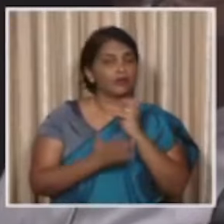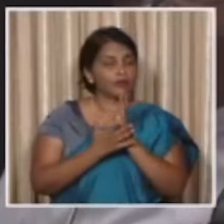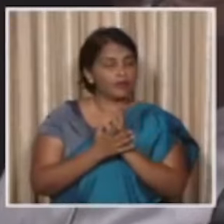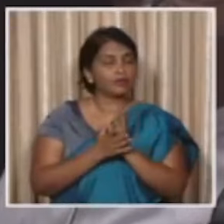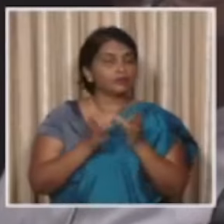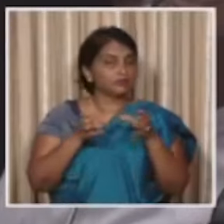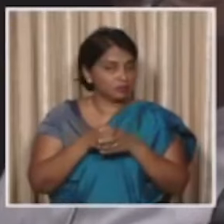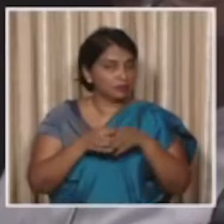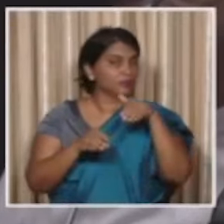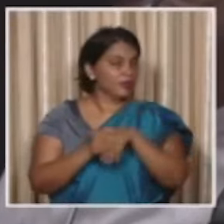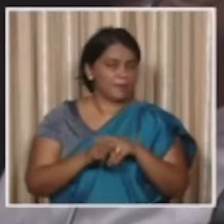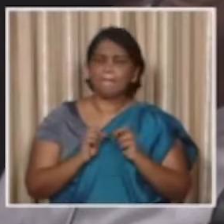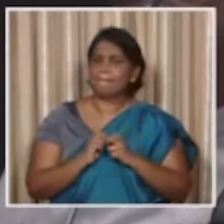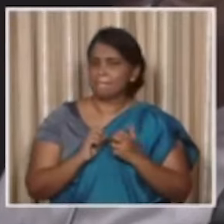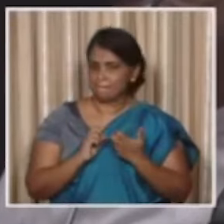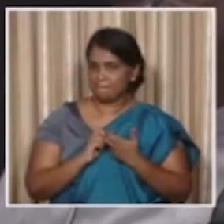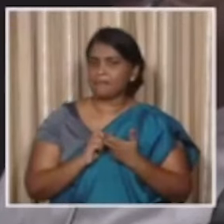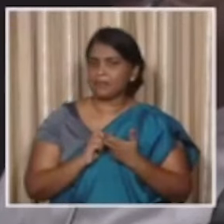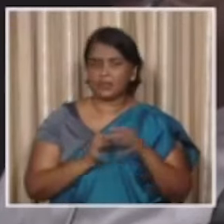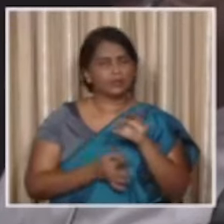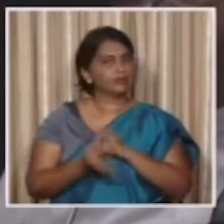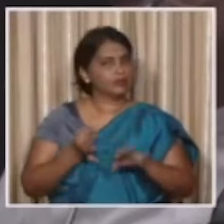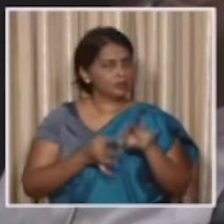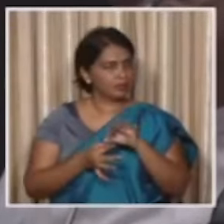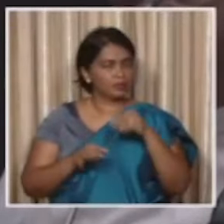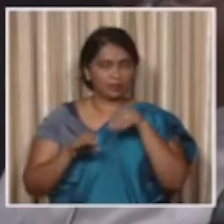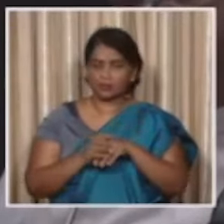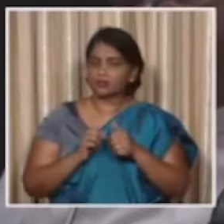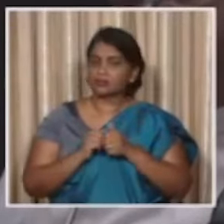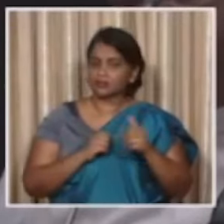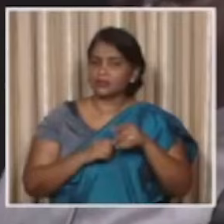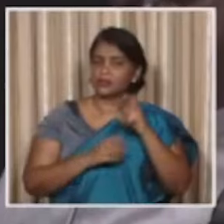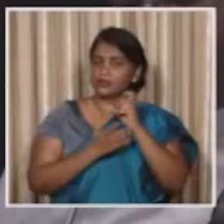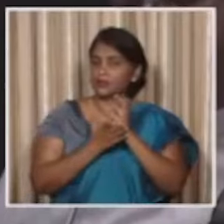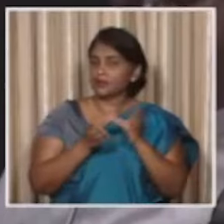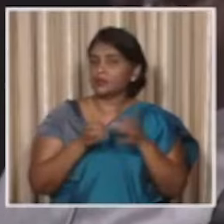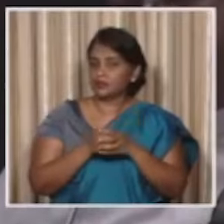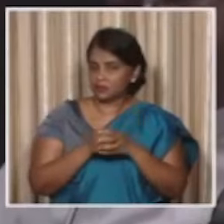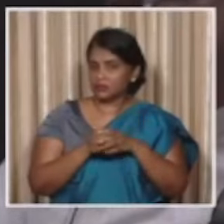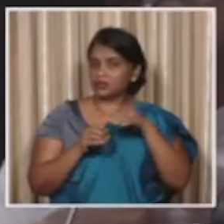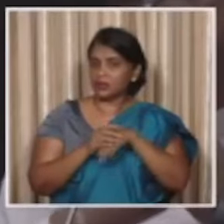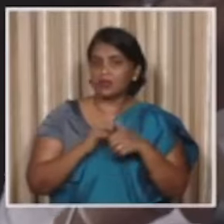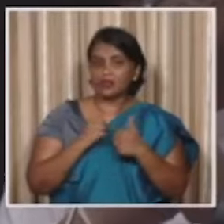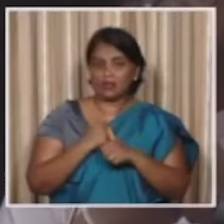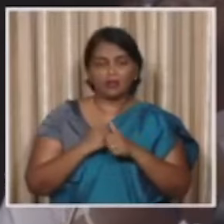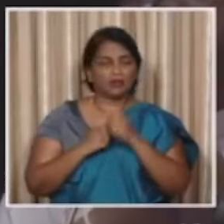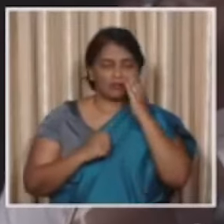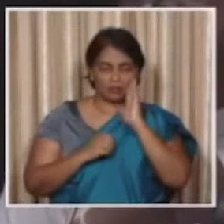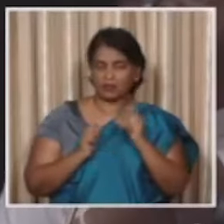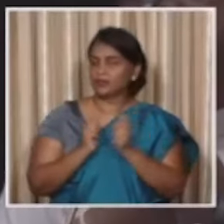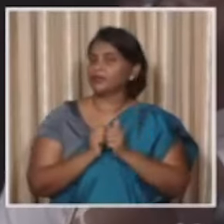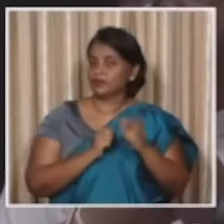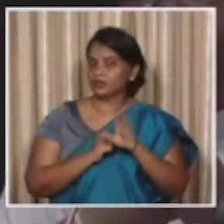ව්‍යවස්ථාදායක සභාවෙන් ප්‍රශ්නයක් තියෙනවා. මේ ප්‍රජාතන්ත්‍රවාදය ඇති කරන්න මේ ව්‍යවස්ථාදායක සභාව හදන්නේ ස්වාධීනව කටයුතු